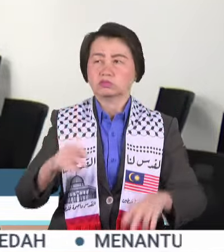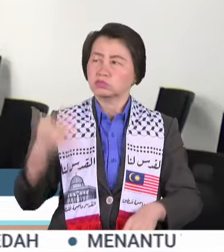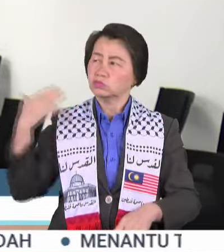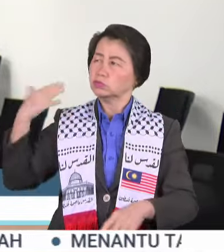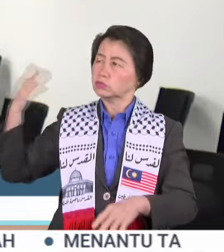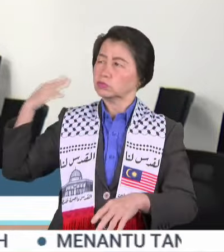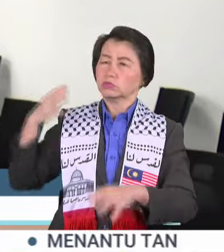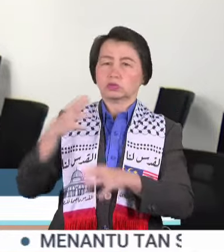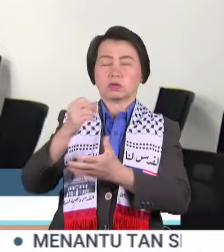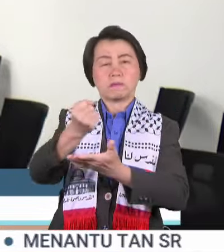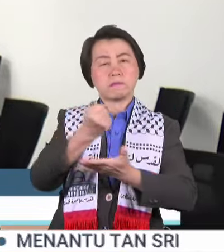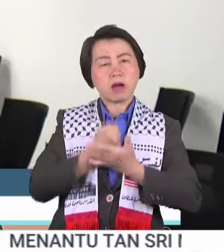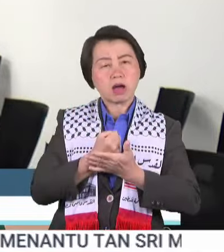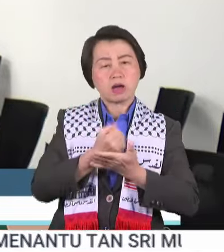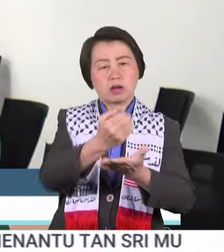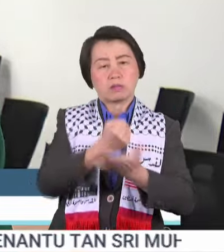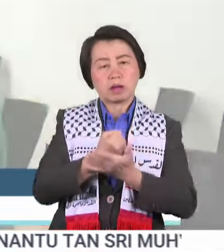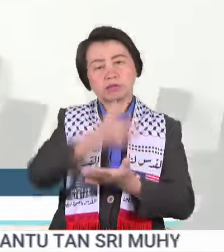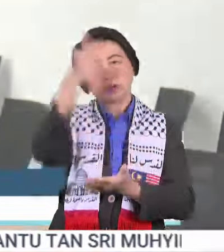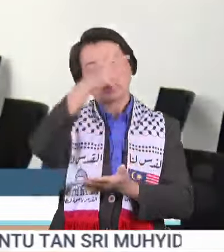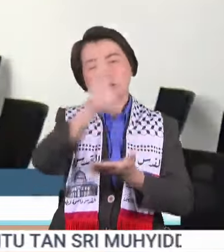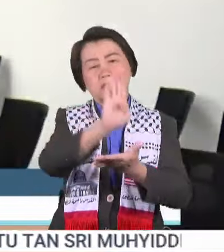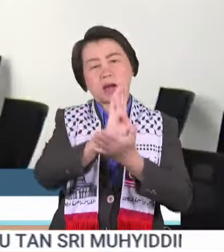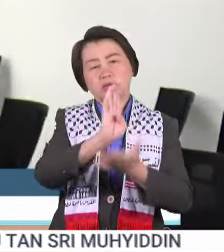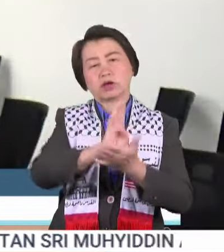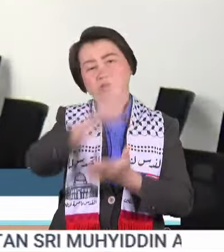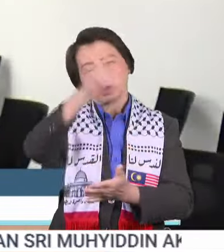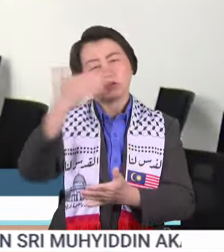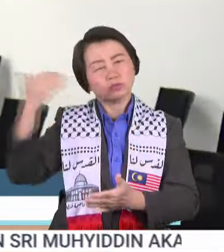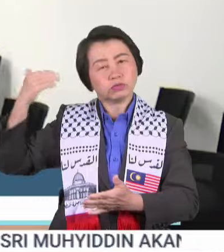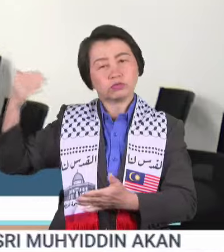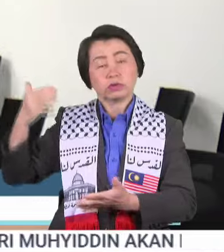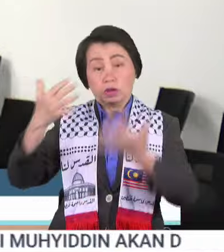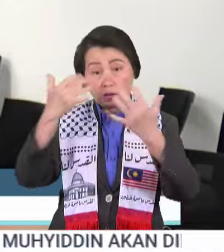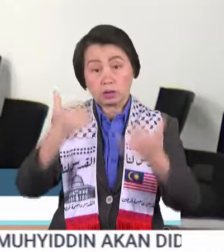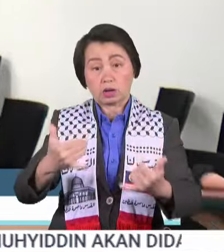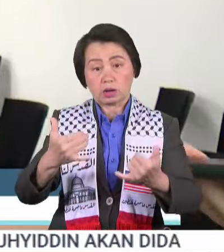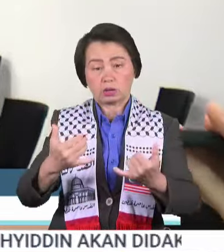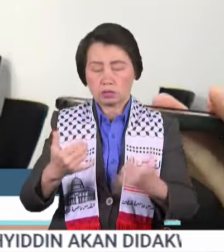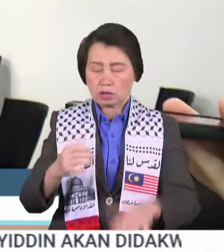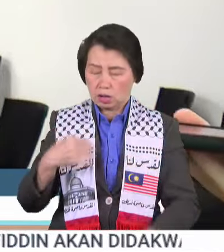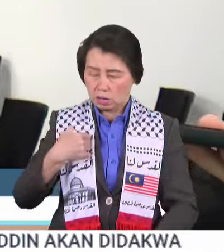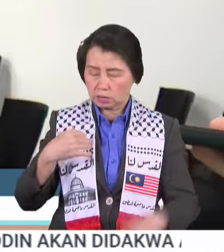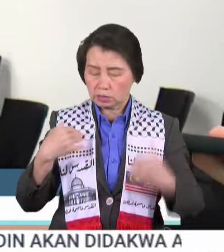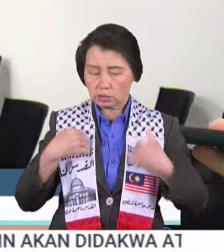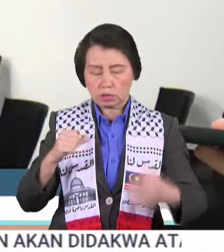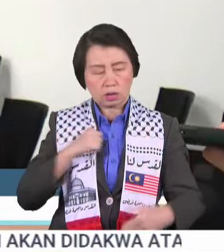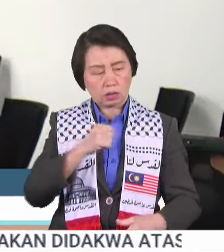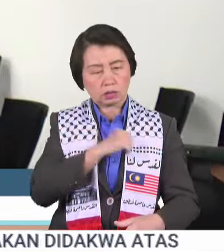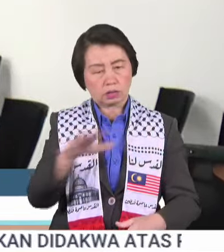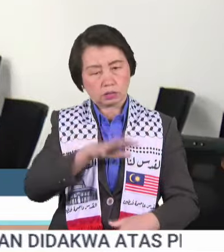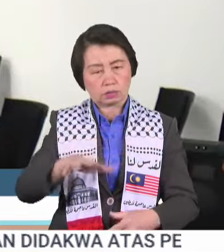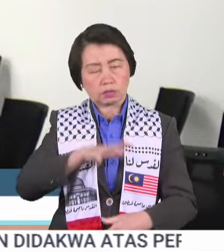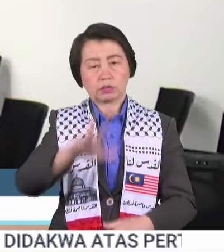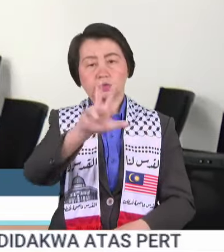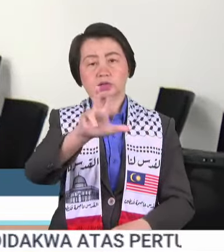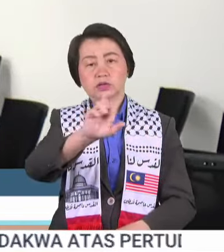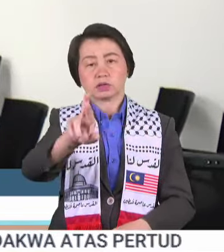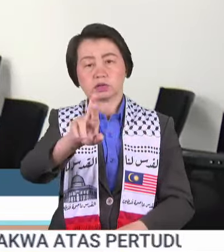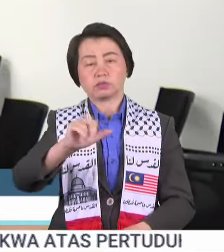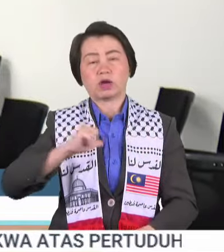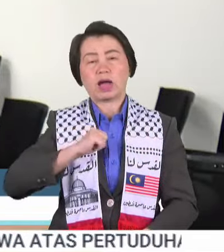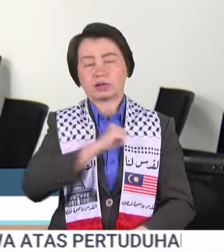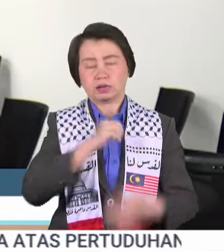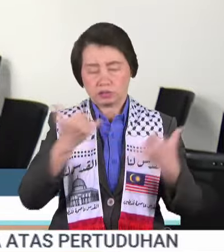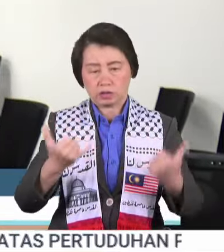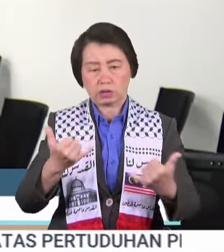mendapat bantuan daripada kerajaan. Sekarang ini SGSM mempunyai seramai lebih kurang 3,000 ahli